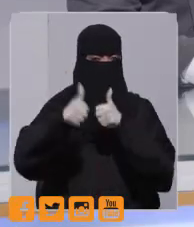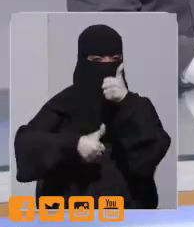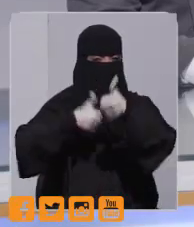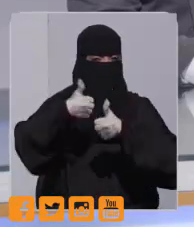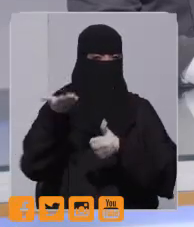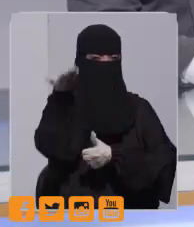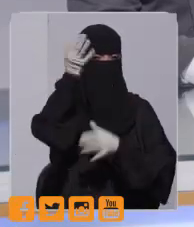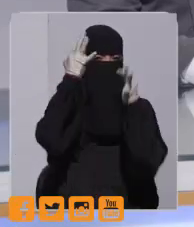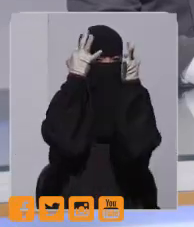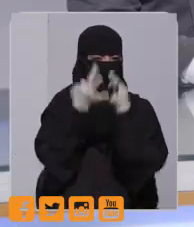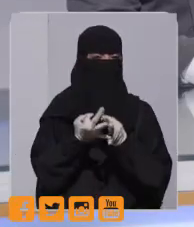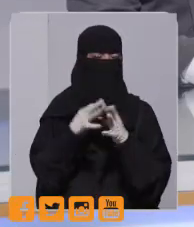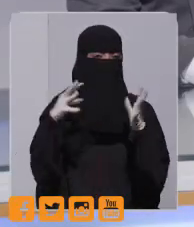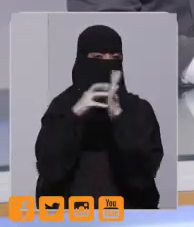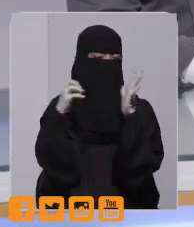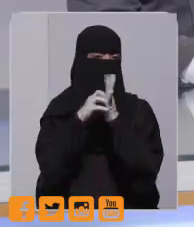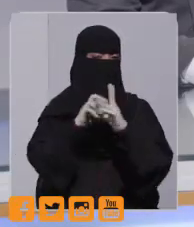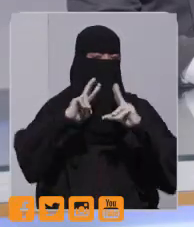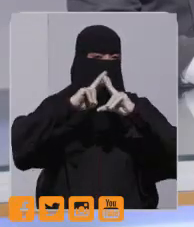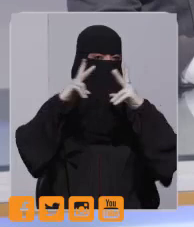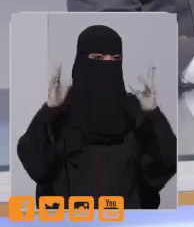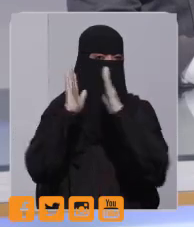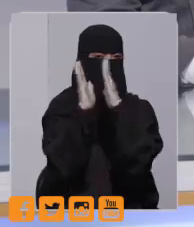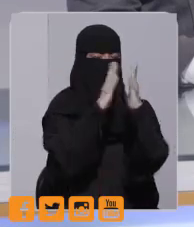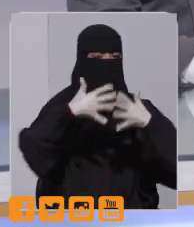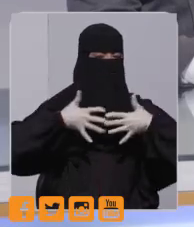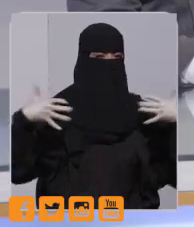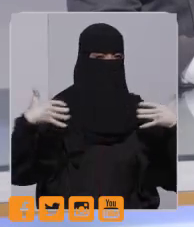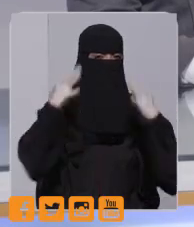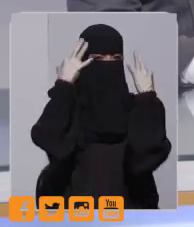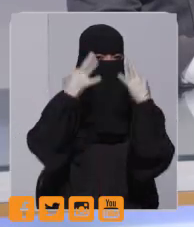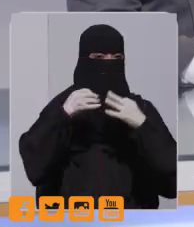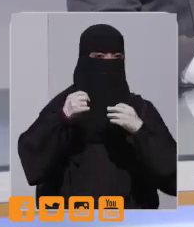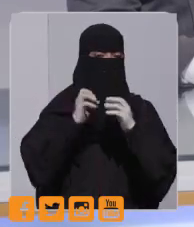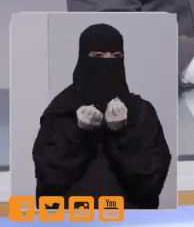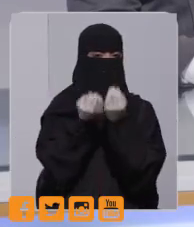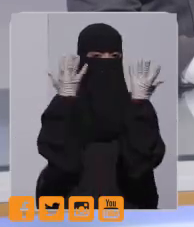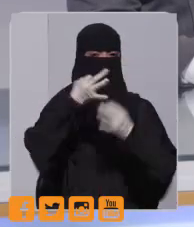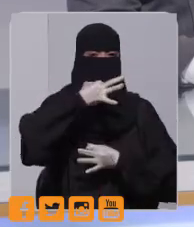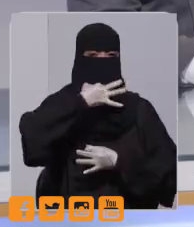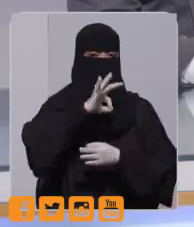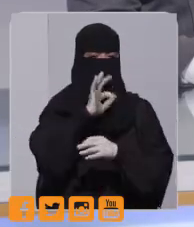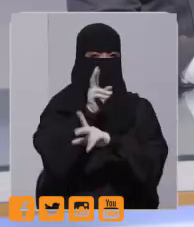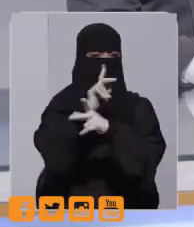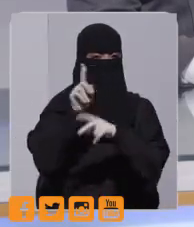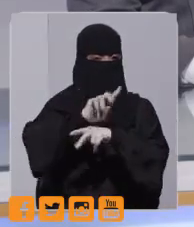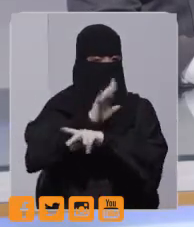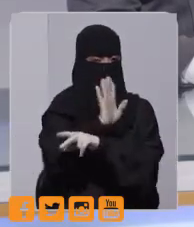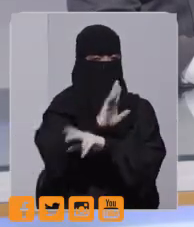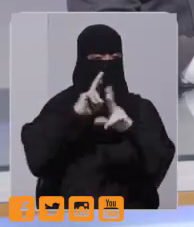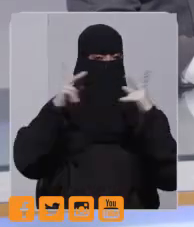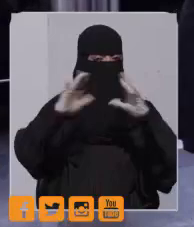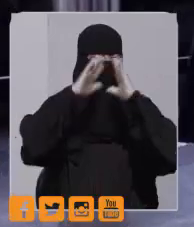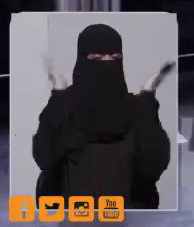مثيره تمس مختلف جوانب الحياه وتطويع التكنولوجيا لخلق واقع افضل للانسانيه